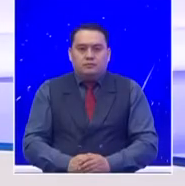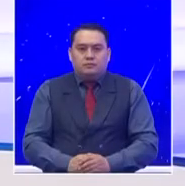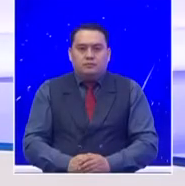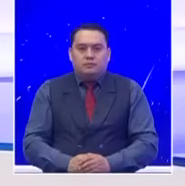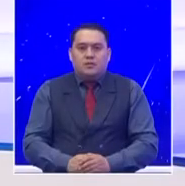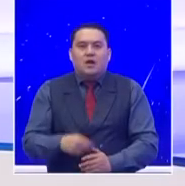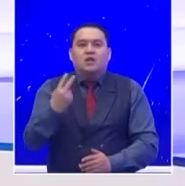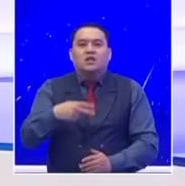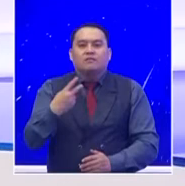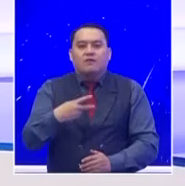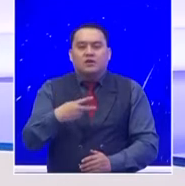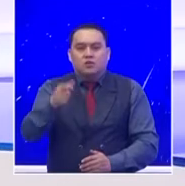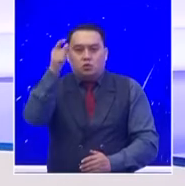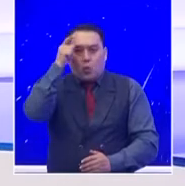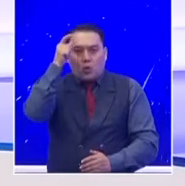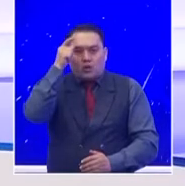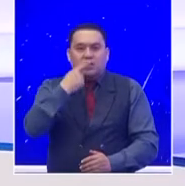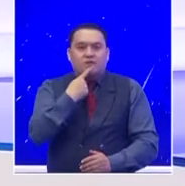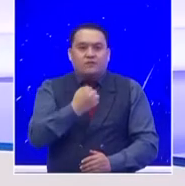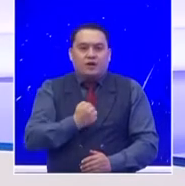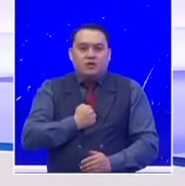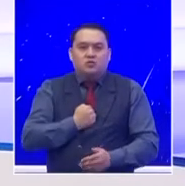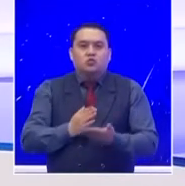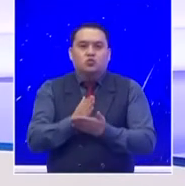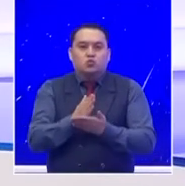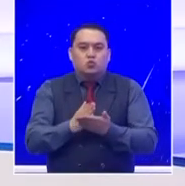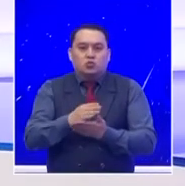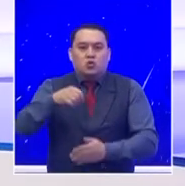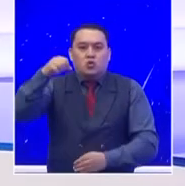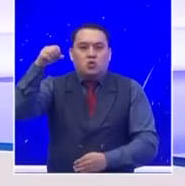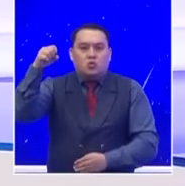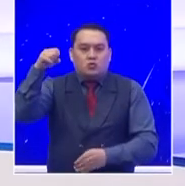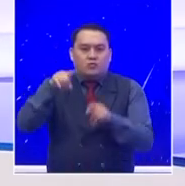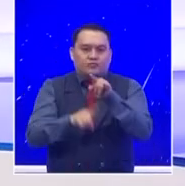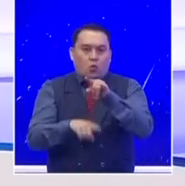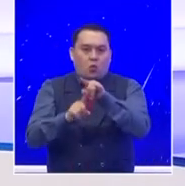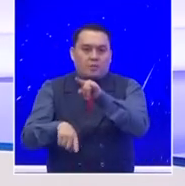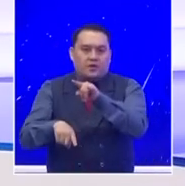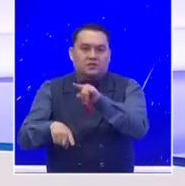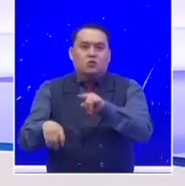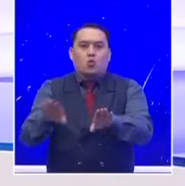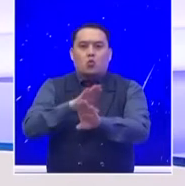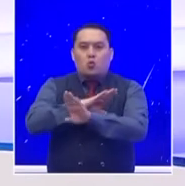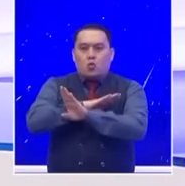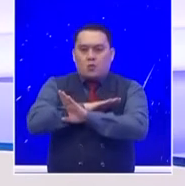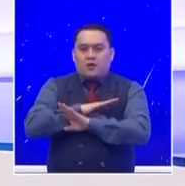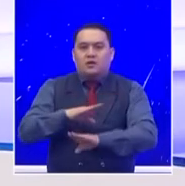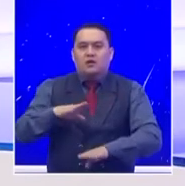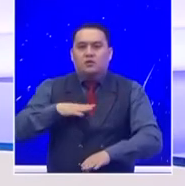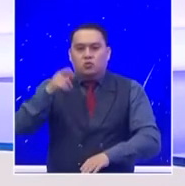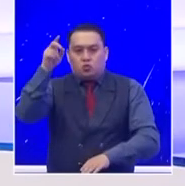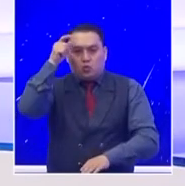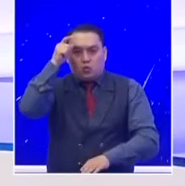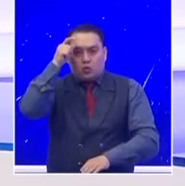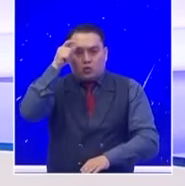Более 20 турецких военнослужащих погибли в результате авиаудара в Сирии. Такие данные привел губернатор провинции Хатай на юге